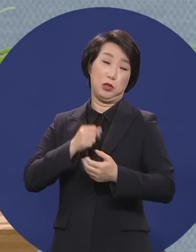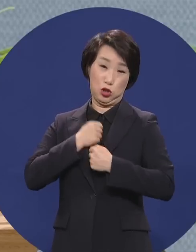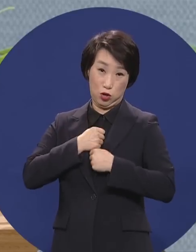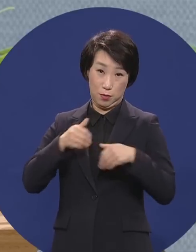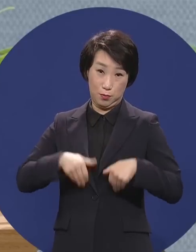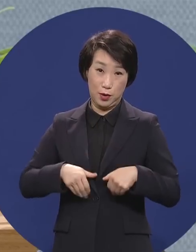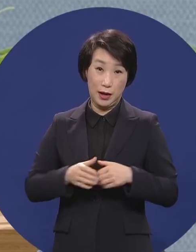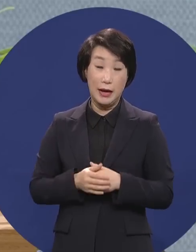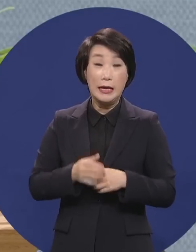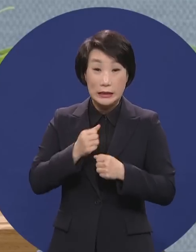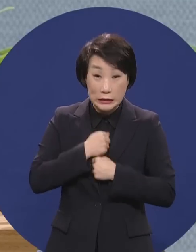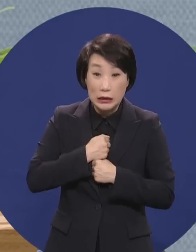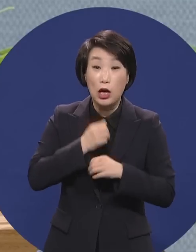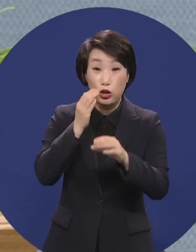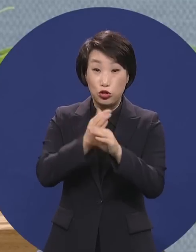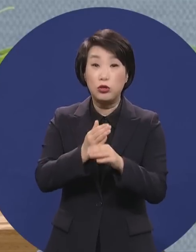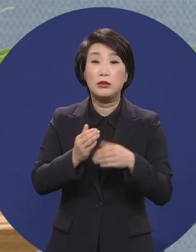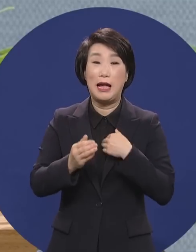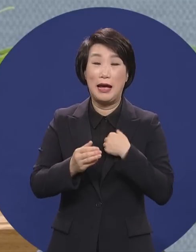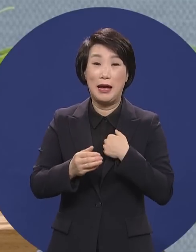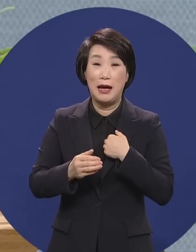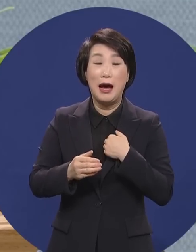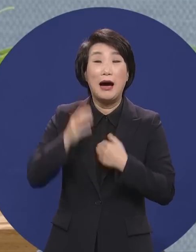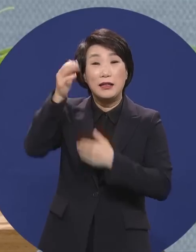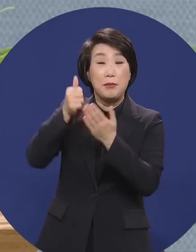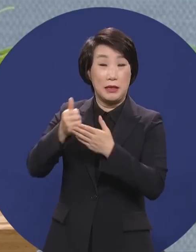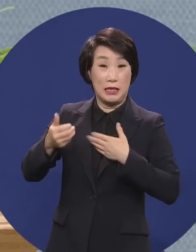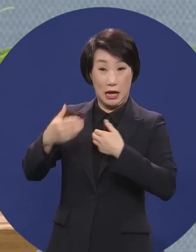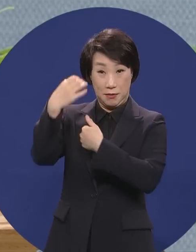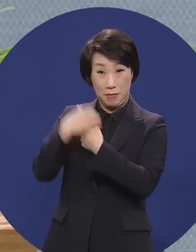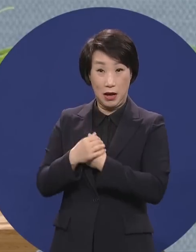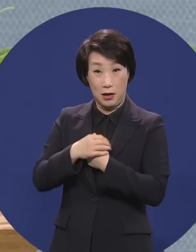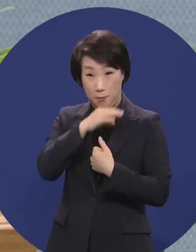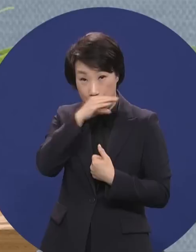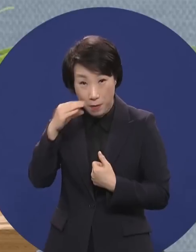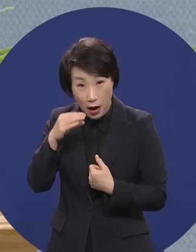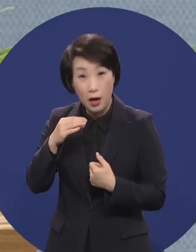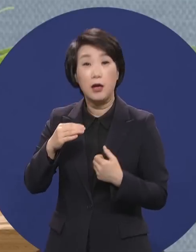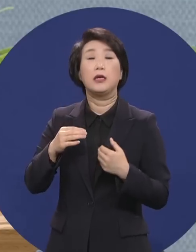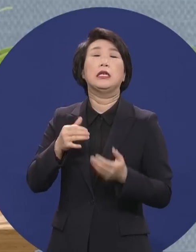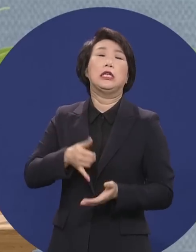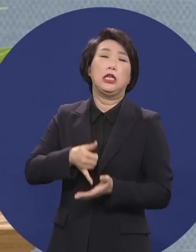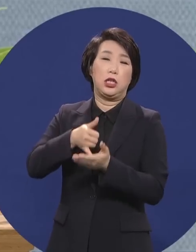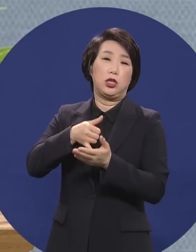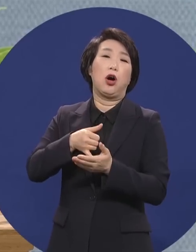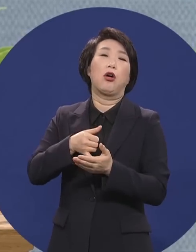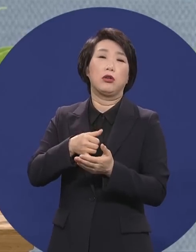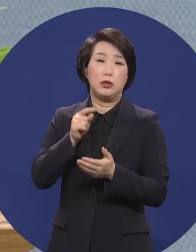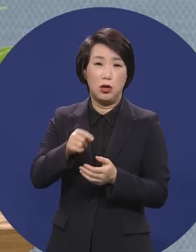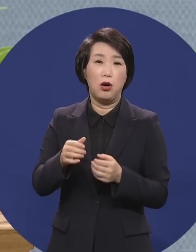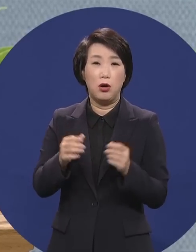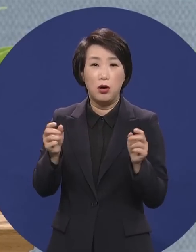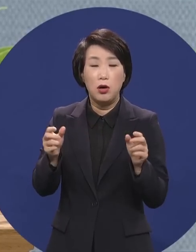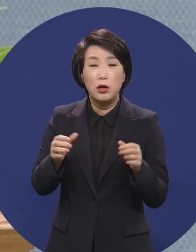지켜라. 지킬 만한 것 중에 하나님이 내게 주신 똑바른 인격을 고장내지 말아라.